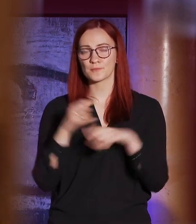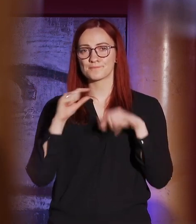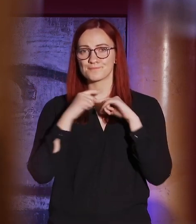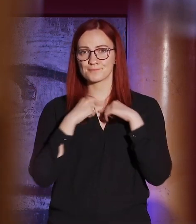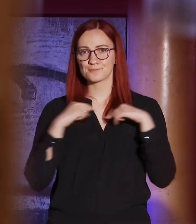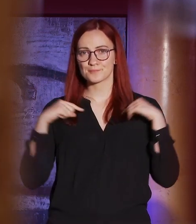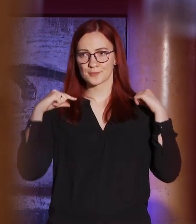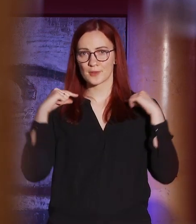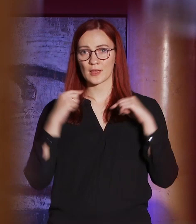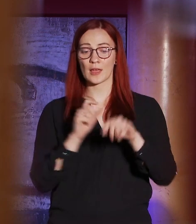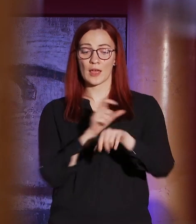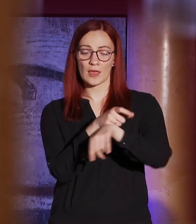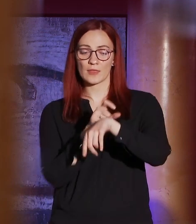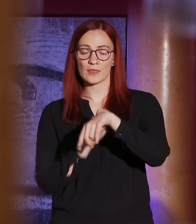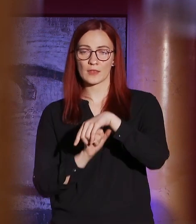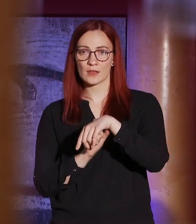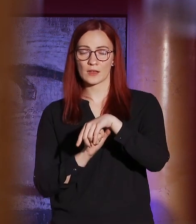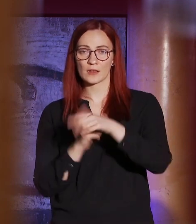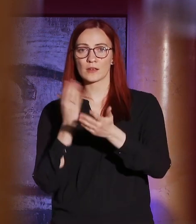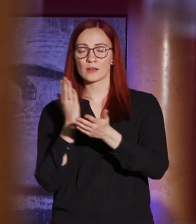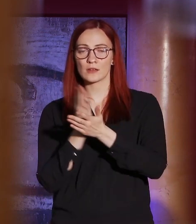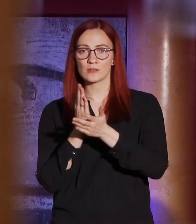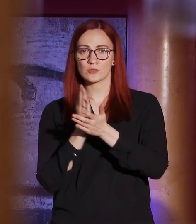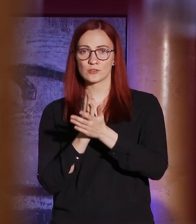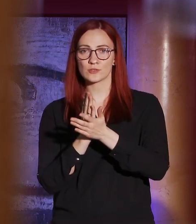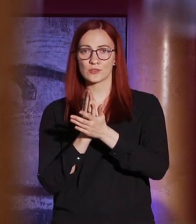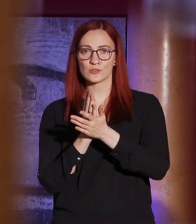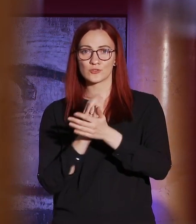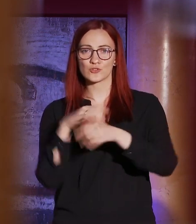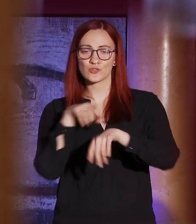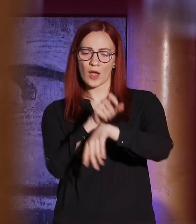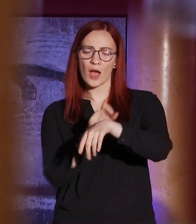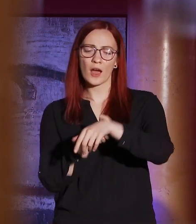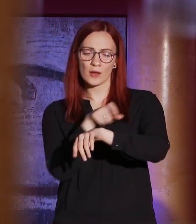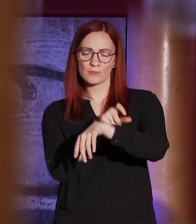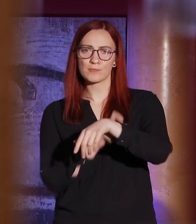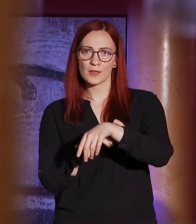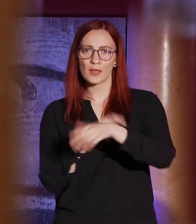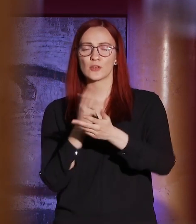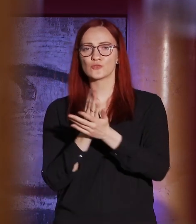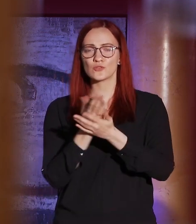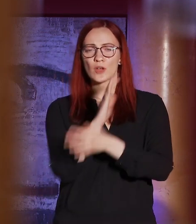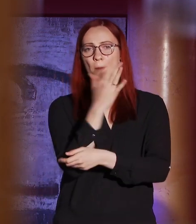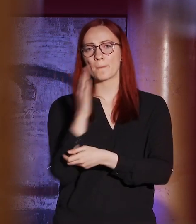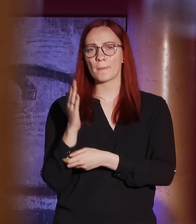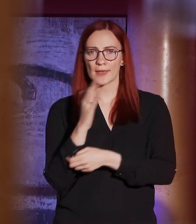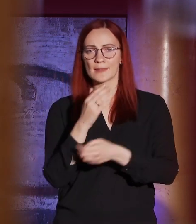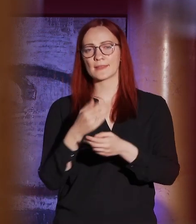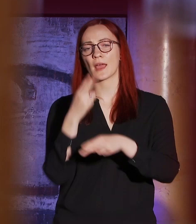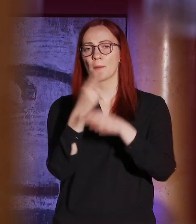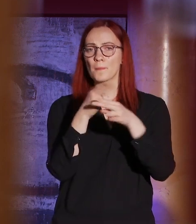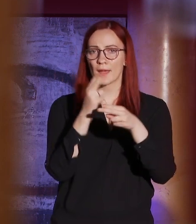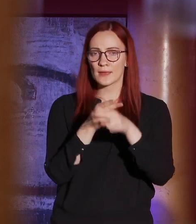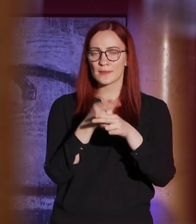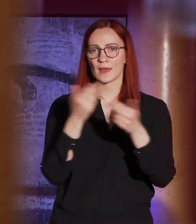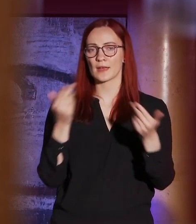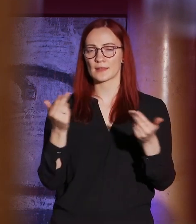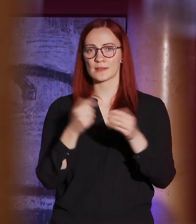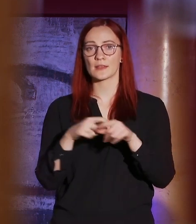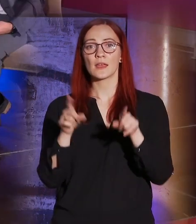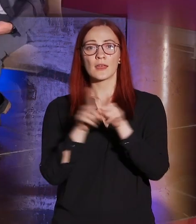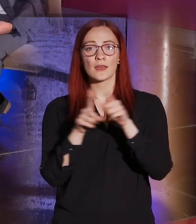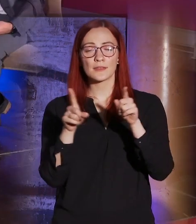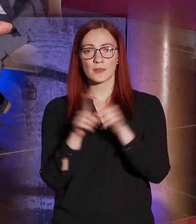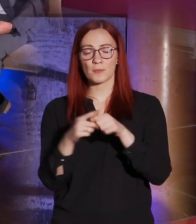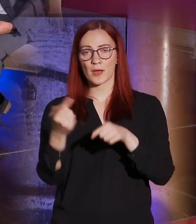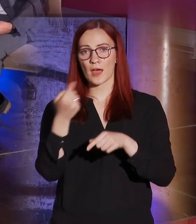mandala. Ant rankos pas mane yra nemažai apyrankių, tai yra medinės ir metalinės. Taip pat esu